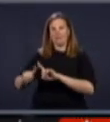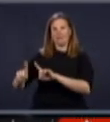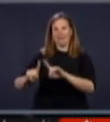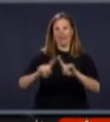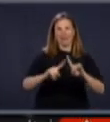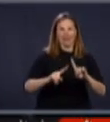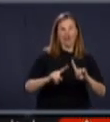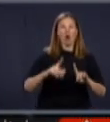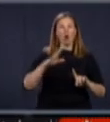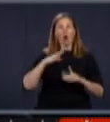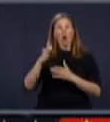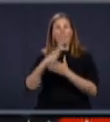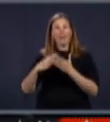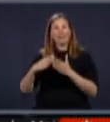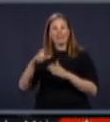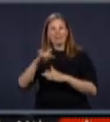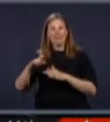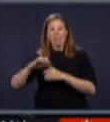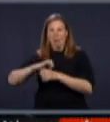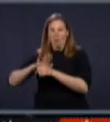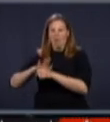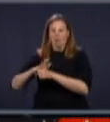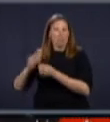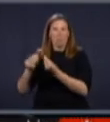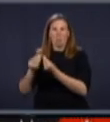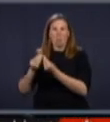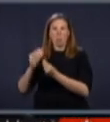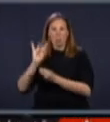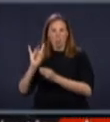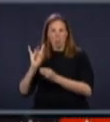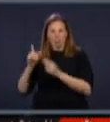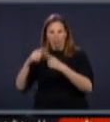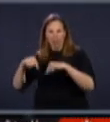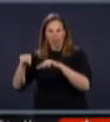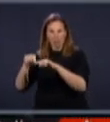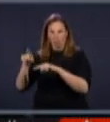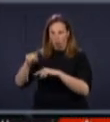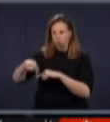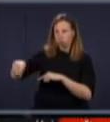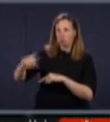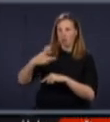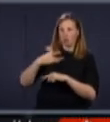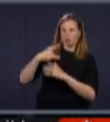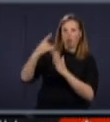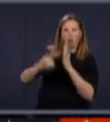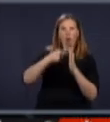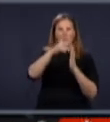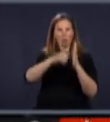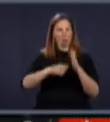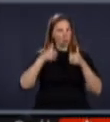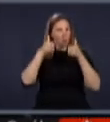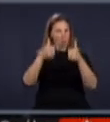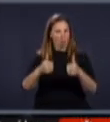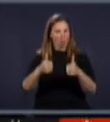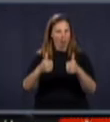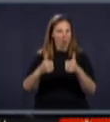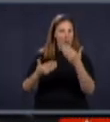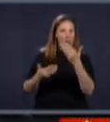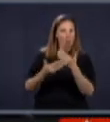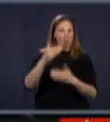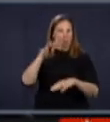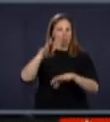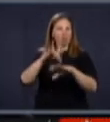régions froides là, du Québec. Je pense que ces activités-là vont aller bon train. La reprise des chirurgies va tendre vers le 100